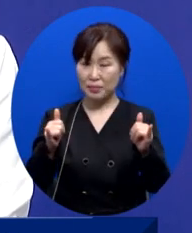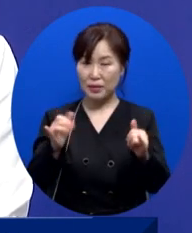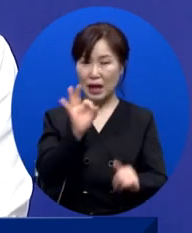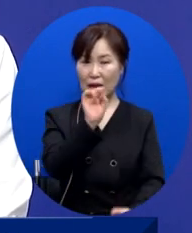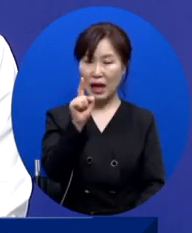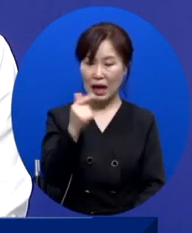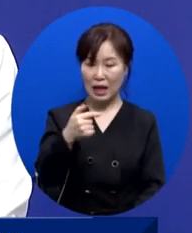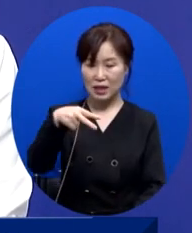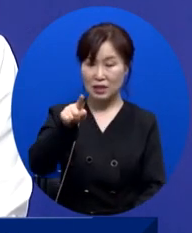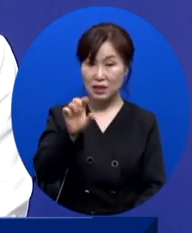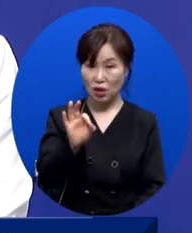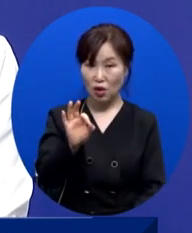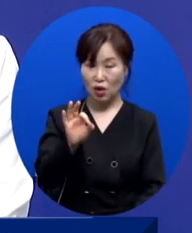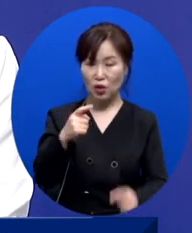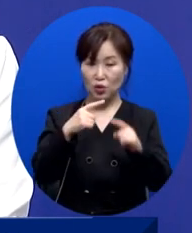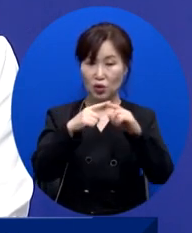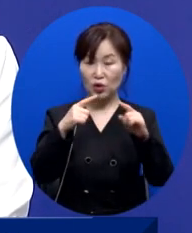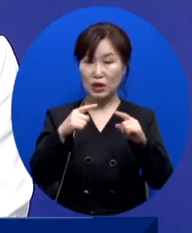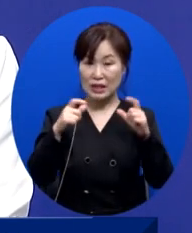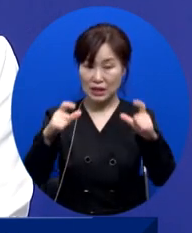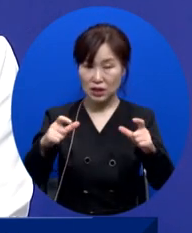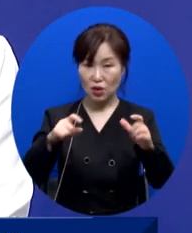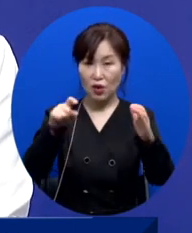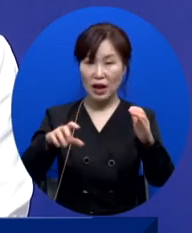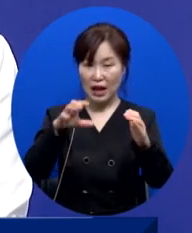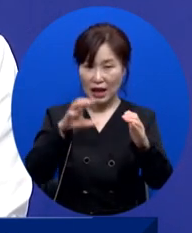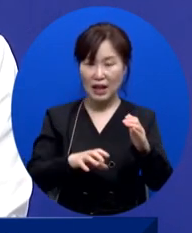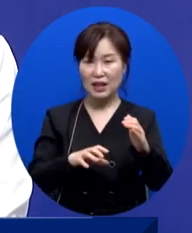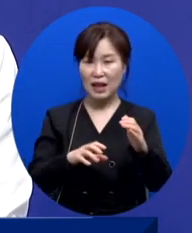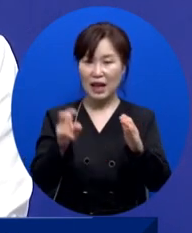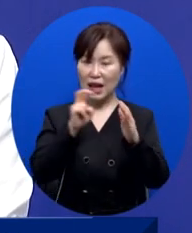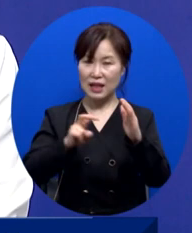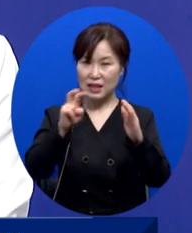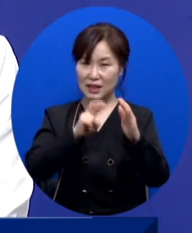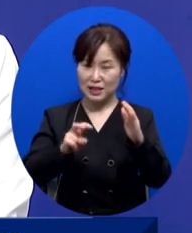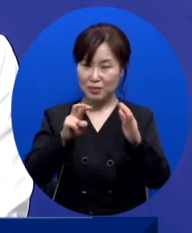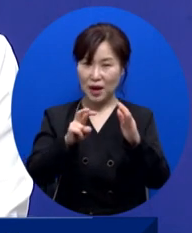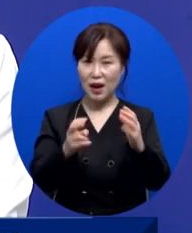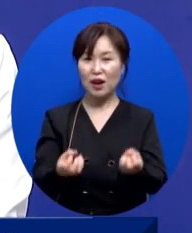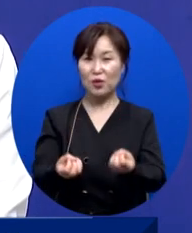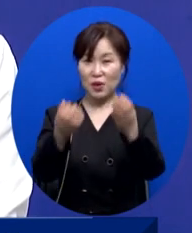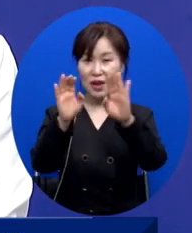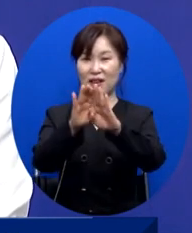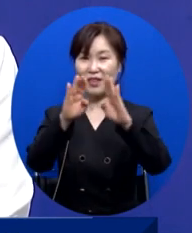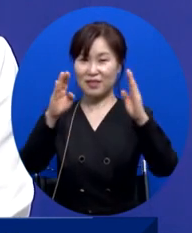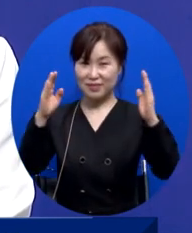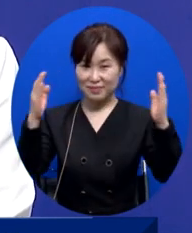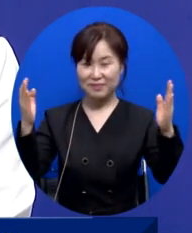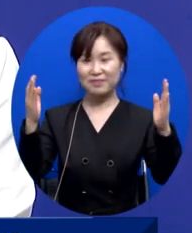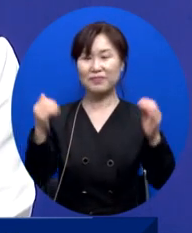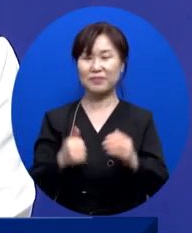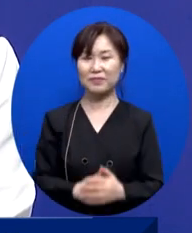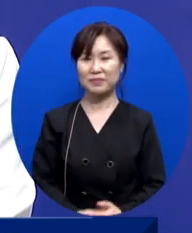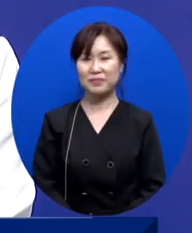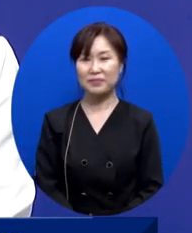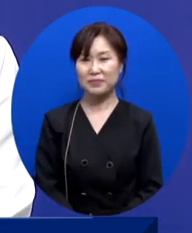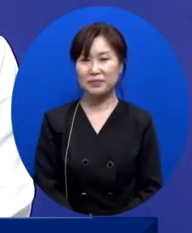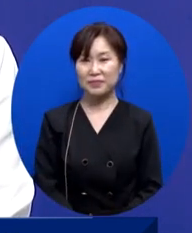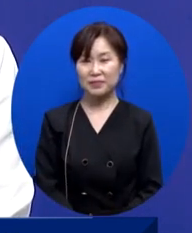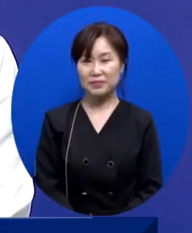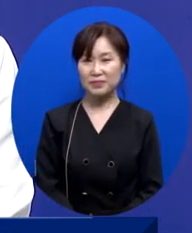자영업자들을 위로하기 위한 작은 음악회 를 마련했습니다 모두 재능기부로 이루어졌는데요 윤상현 객원 기자 가 보내온